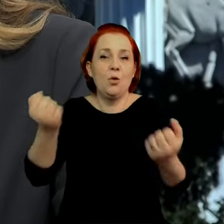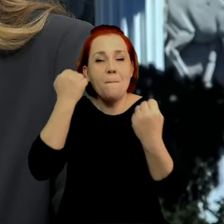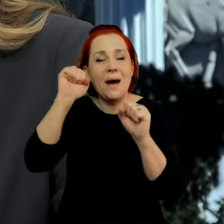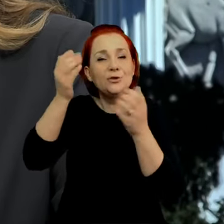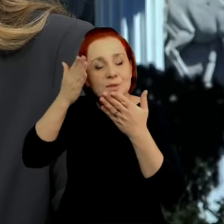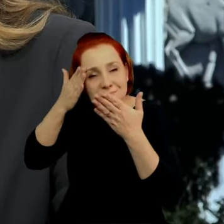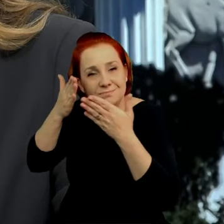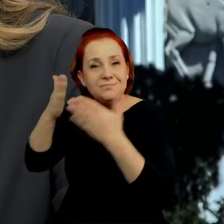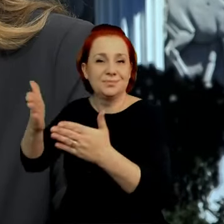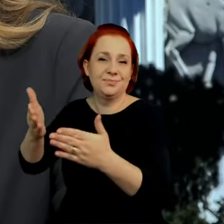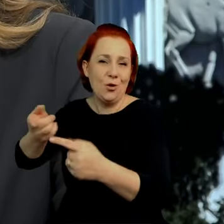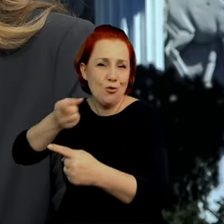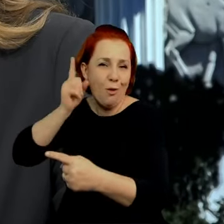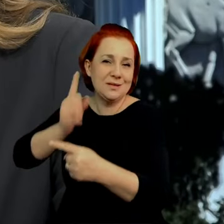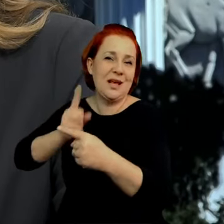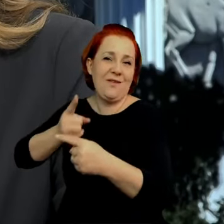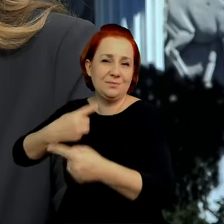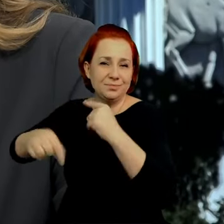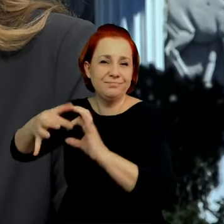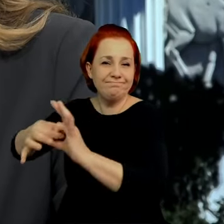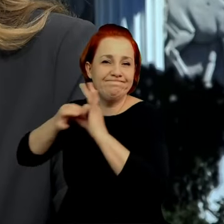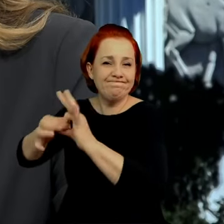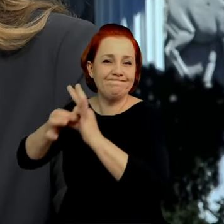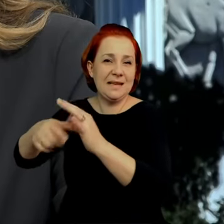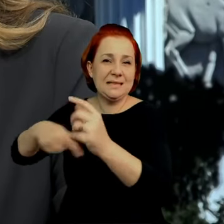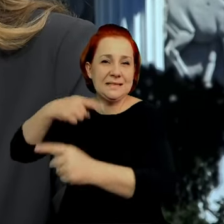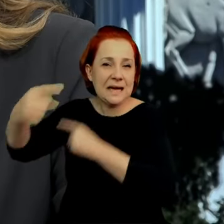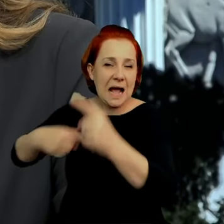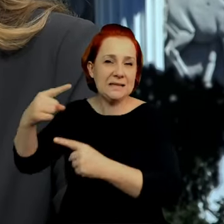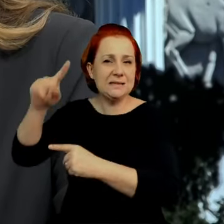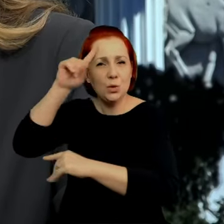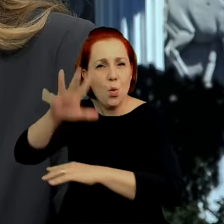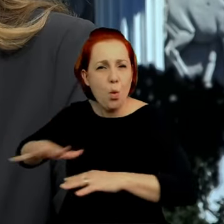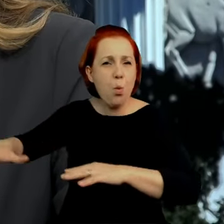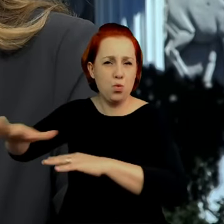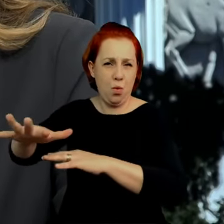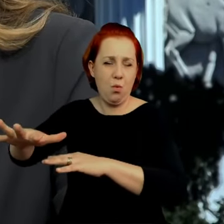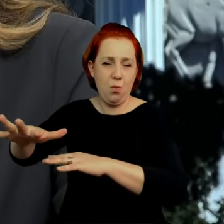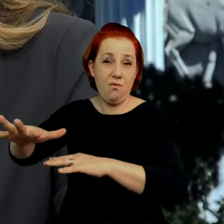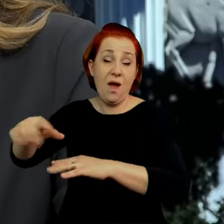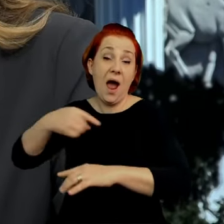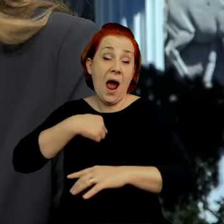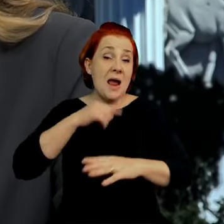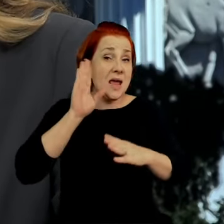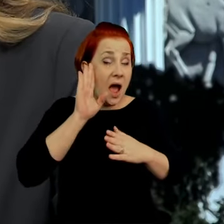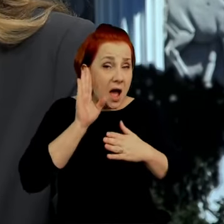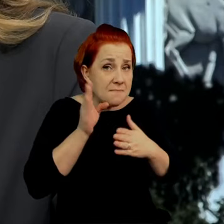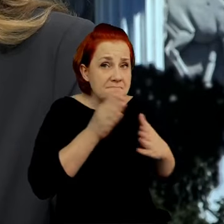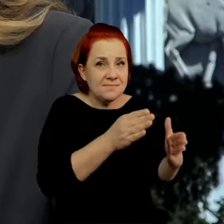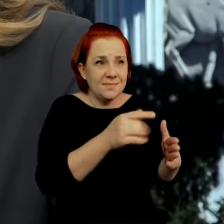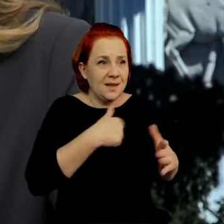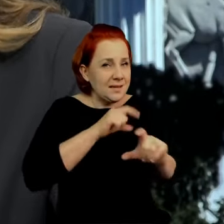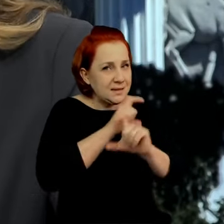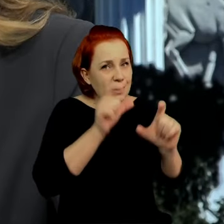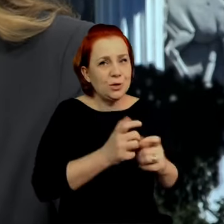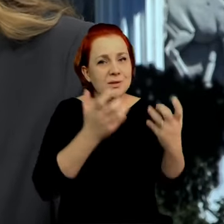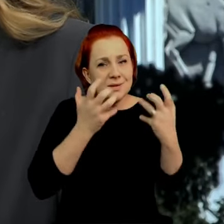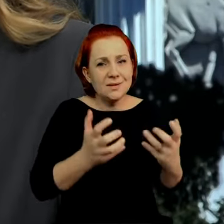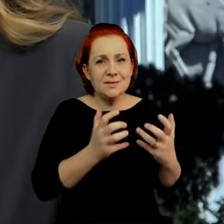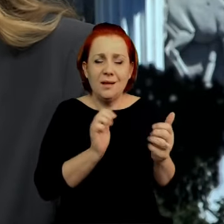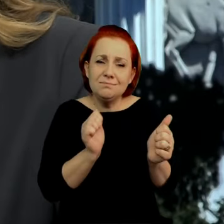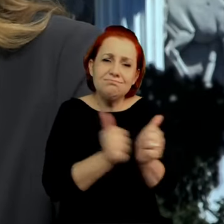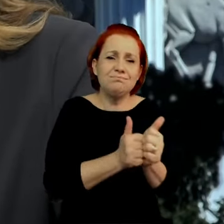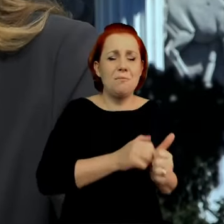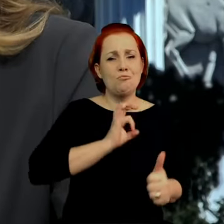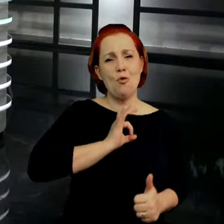może mogę powiedzieć, gdzieś tam w te rejony. Natomiast ja cały czas chciałabym stać obok moich wartości. No czasem trzeba